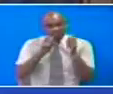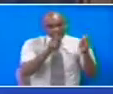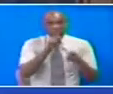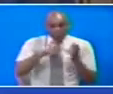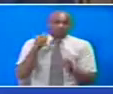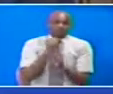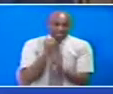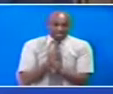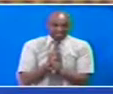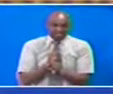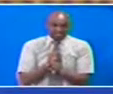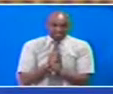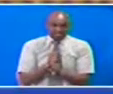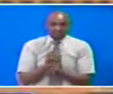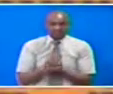done.